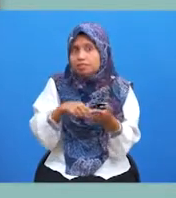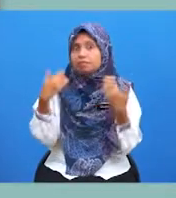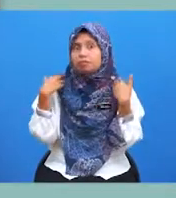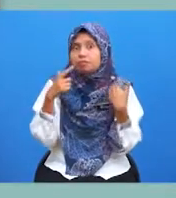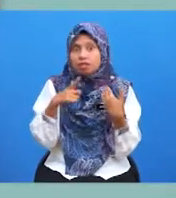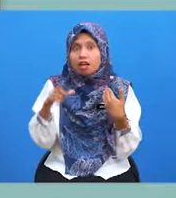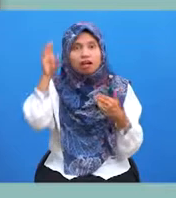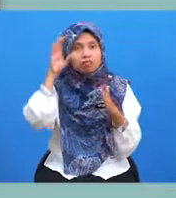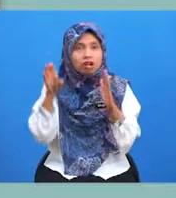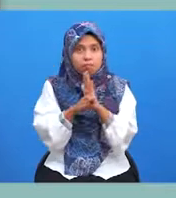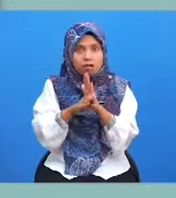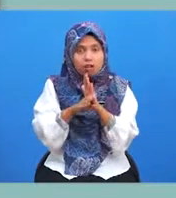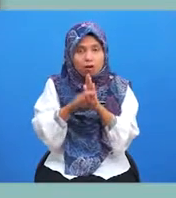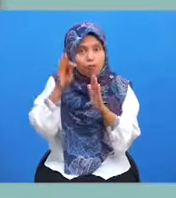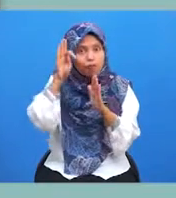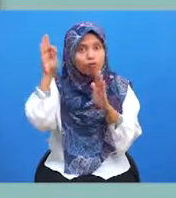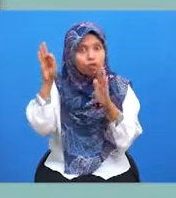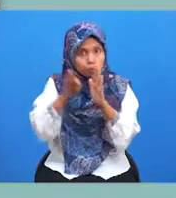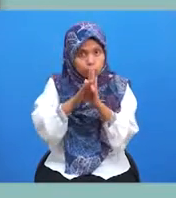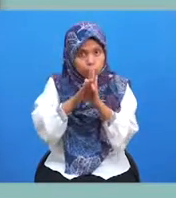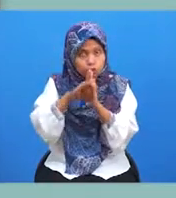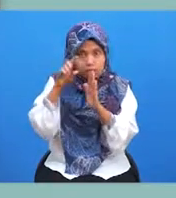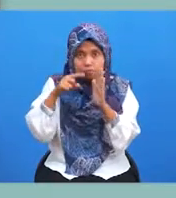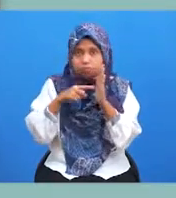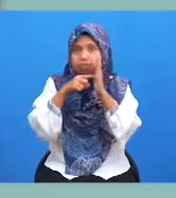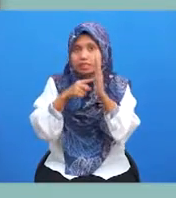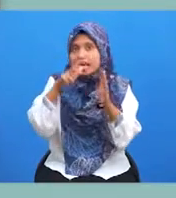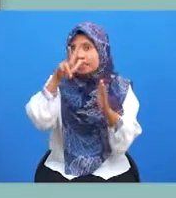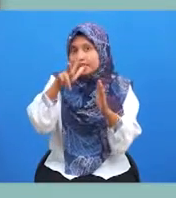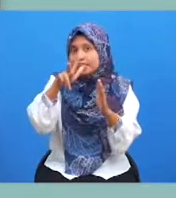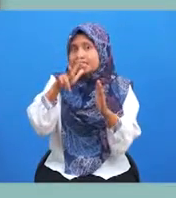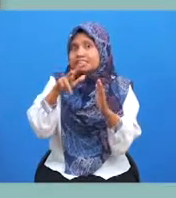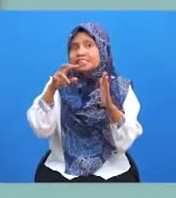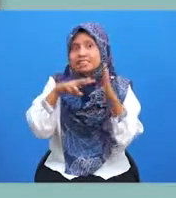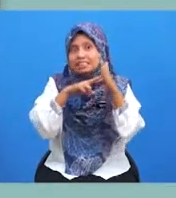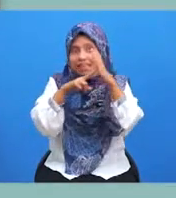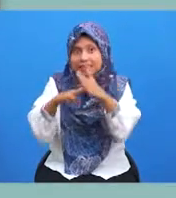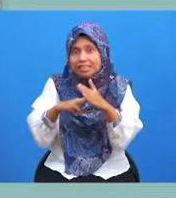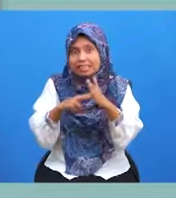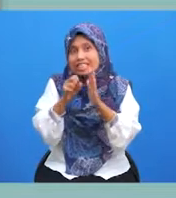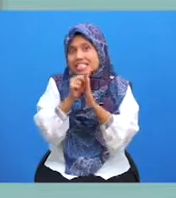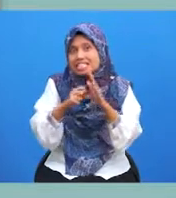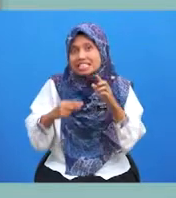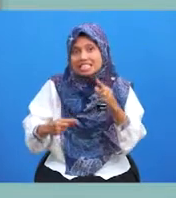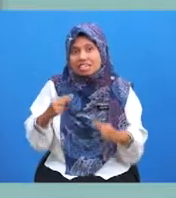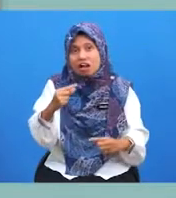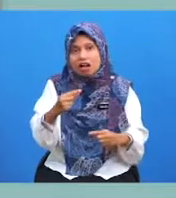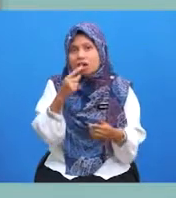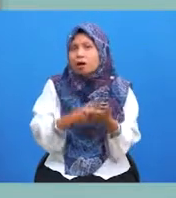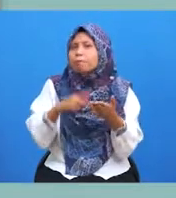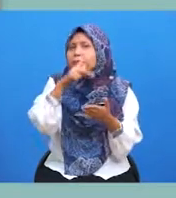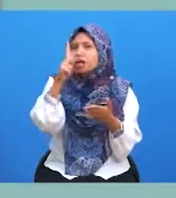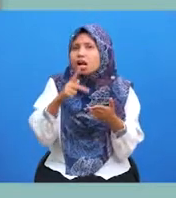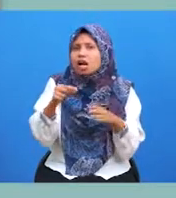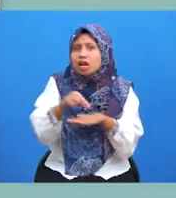adalah gambar foto yang menunjukkan tiga satelit segerak. Apakah